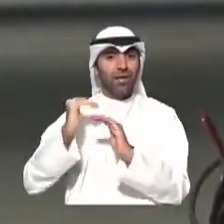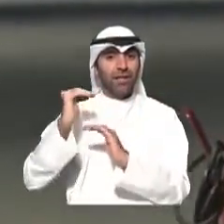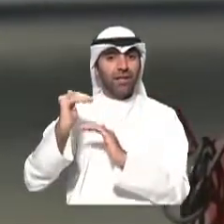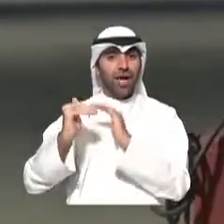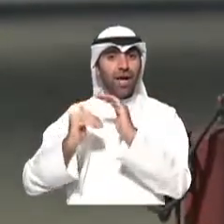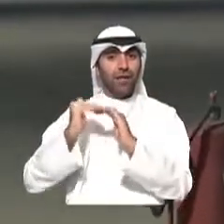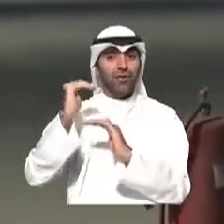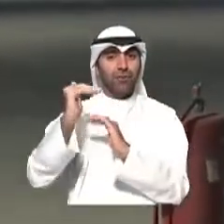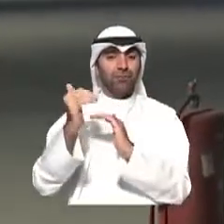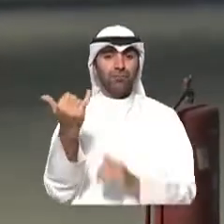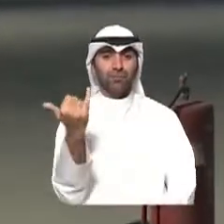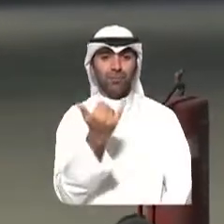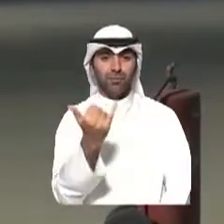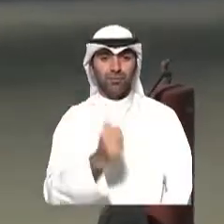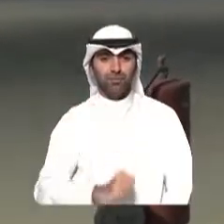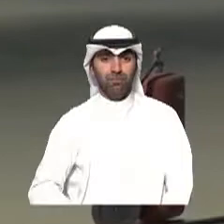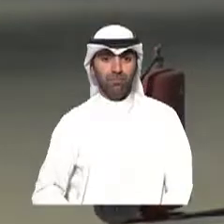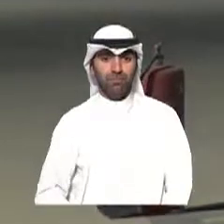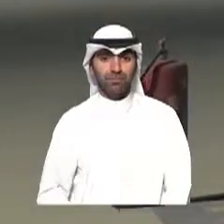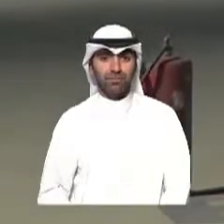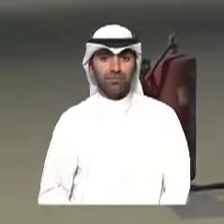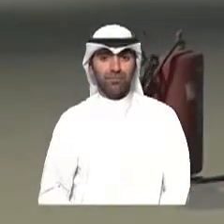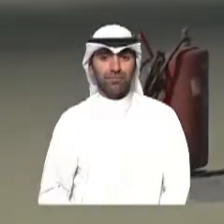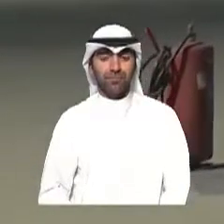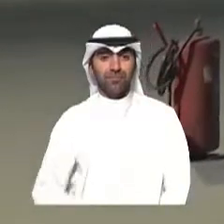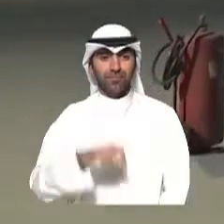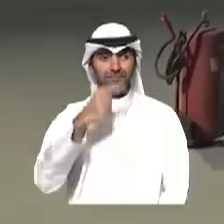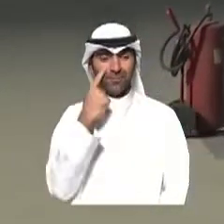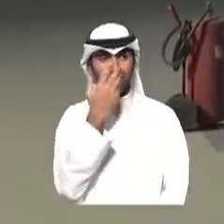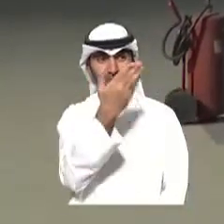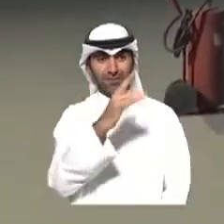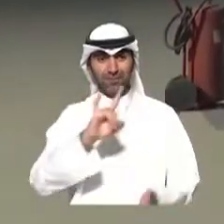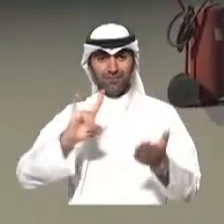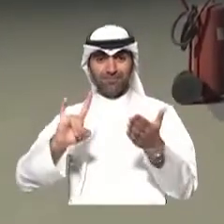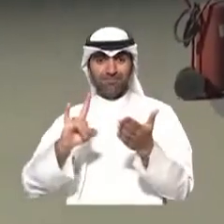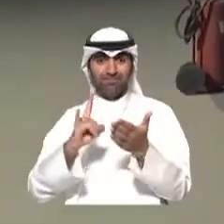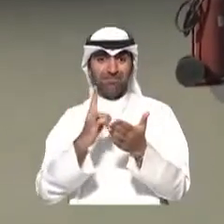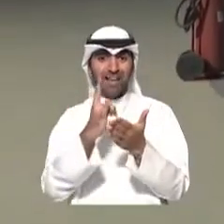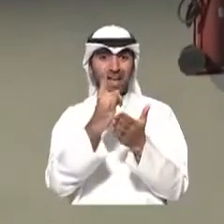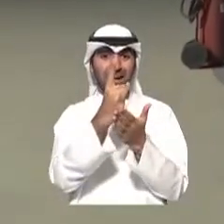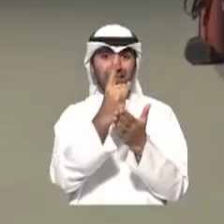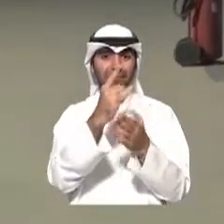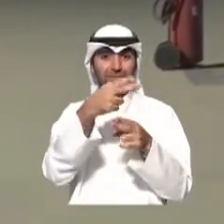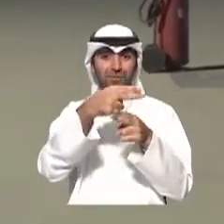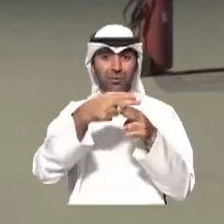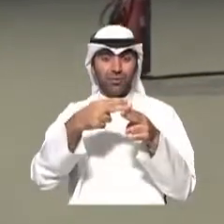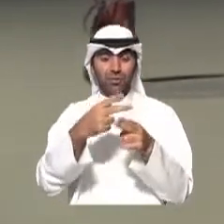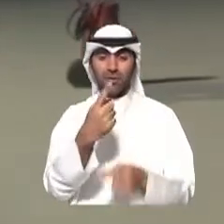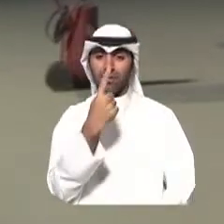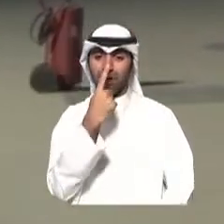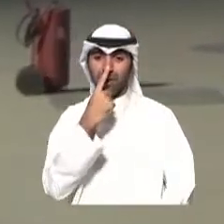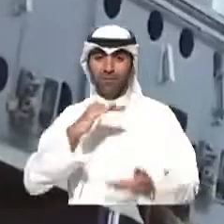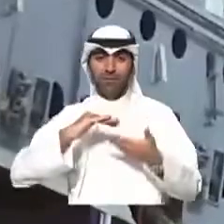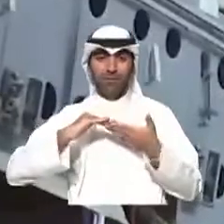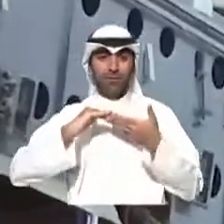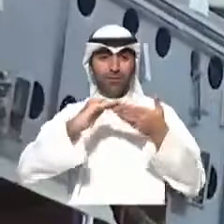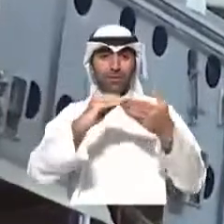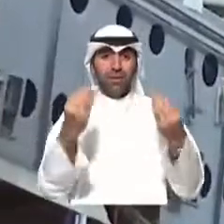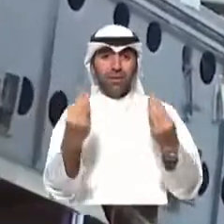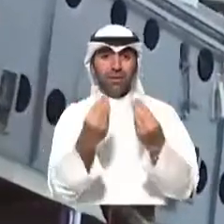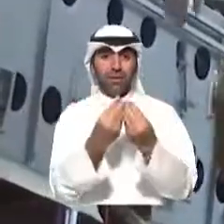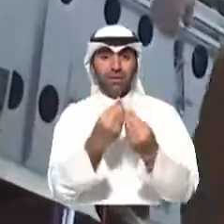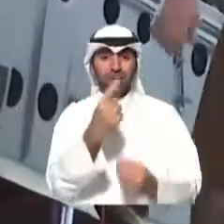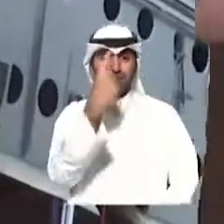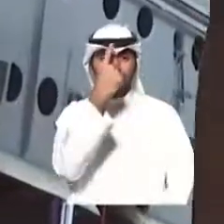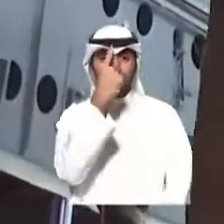الى الشعب الهندي الصديق. الطائرة تعد أولى طائرات الجسر الجوي لمساعدة الأصدقاء في الهند، والذي جاء من خلال